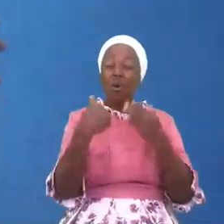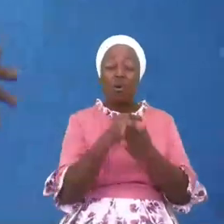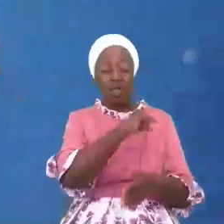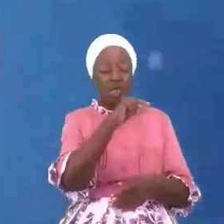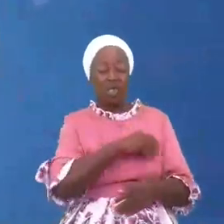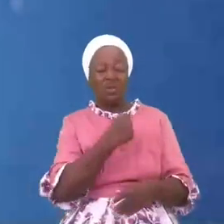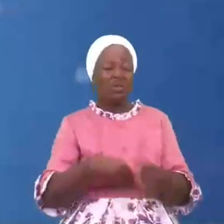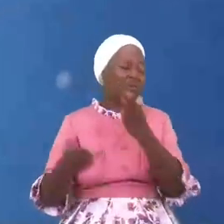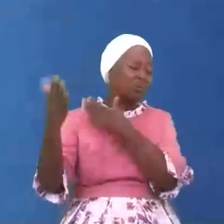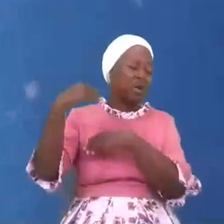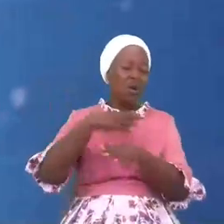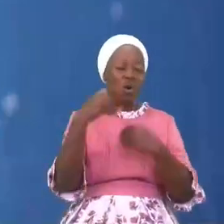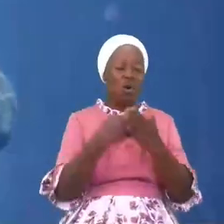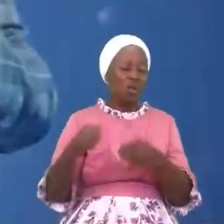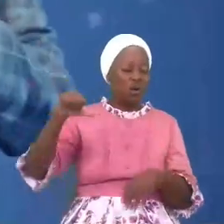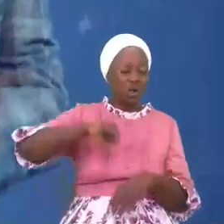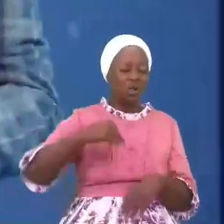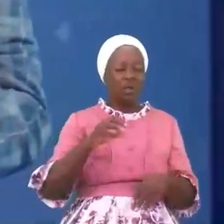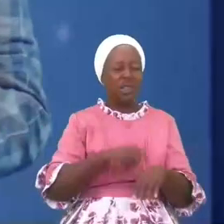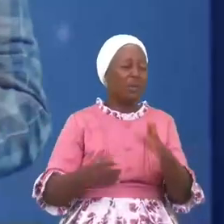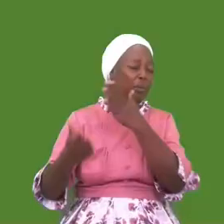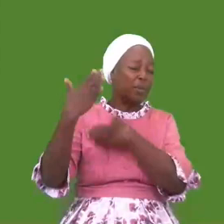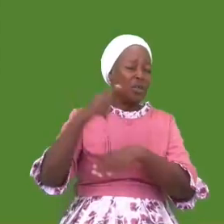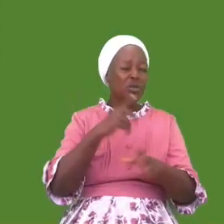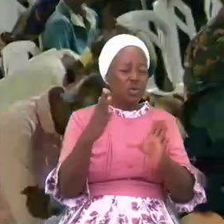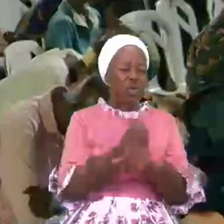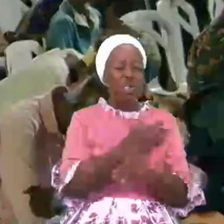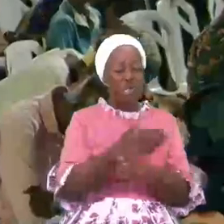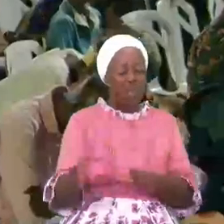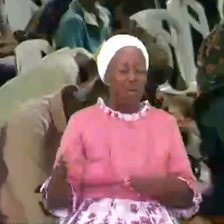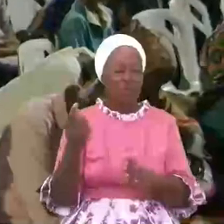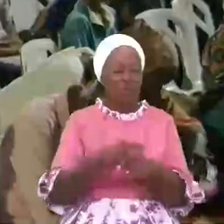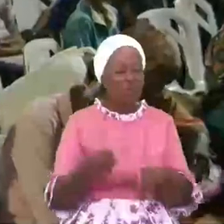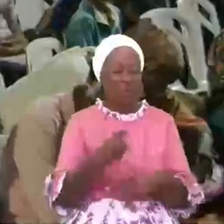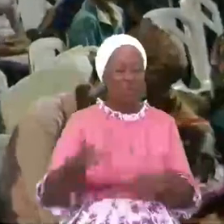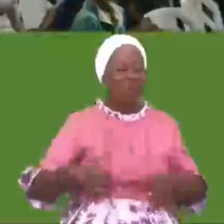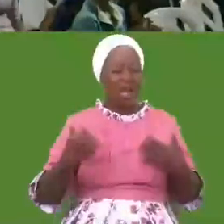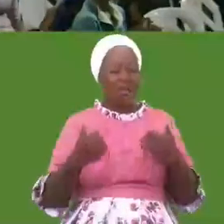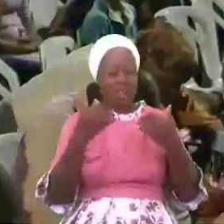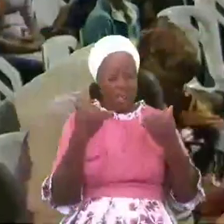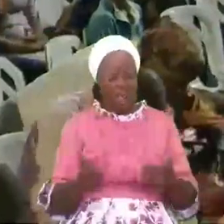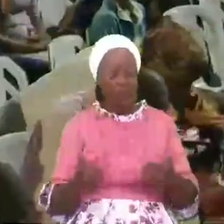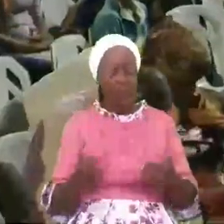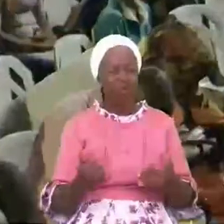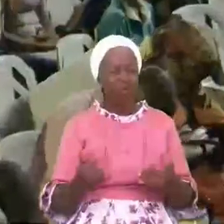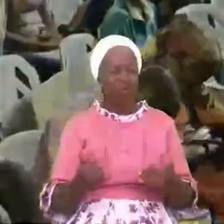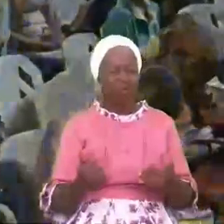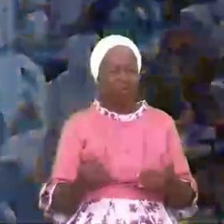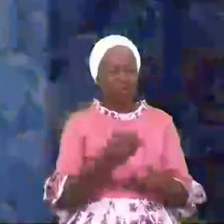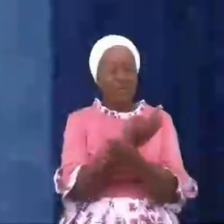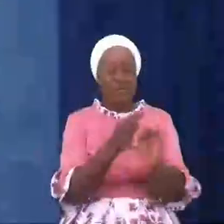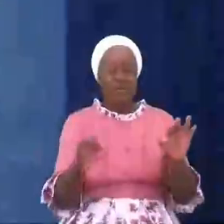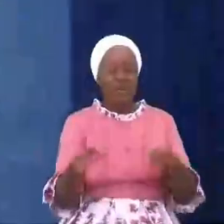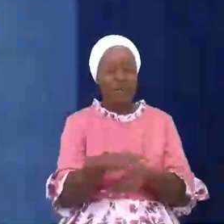culpabilité du passé, la condamnation du passé, tu ôtes tout de leur vie maintenant.